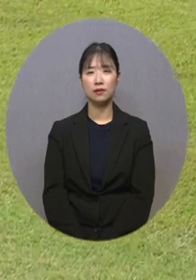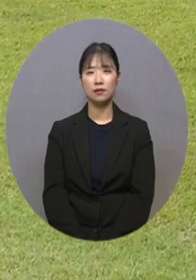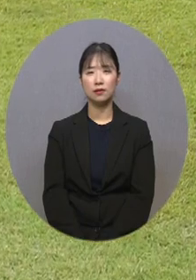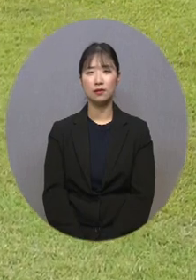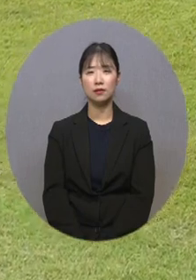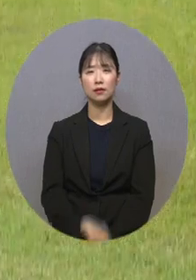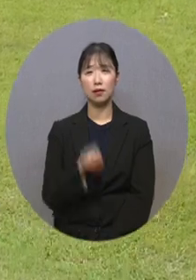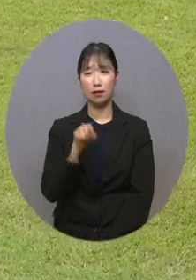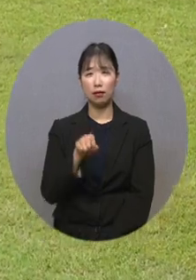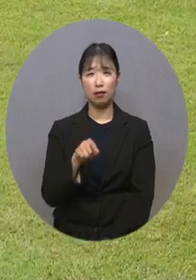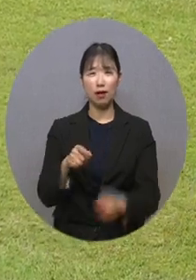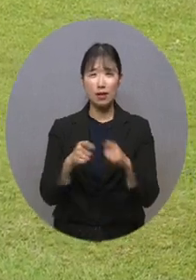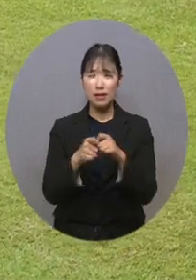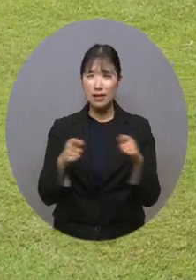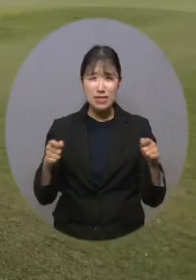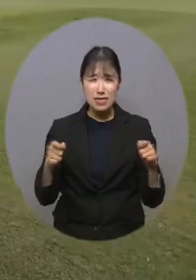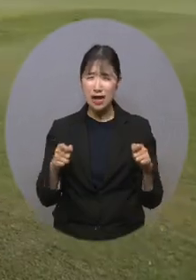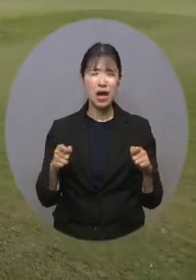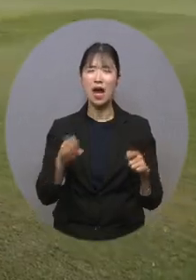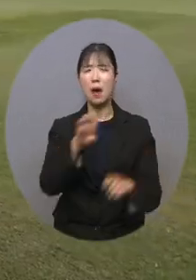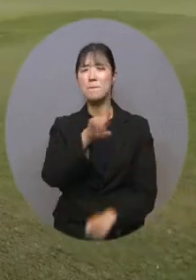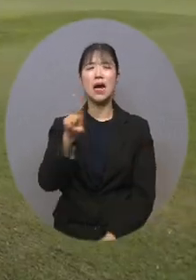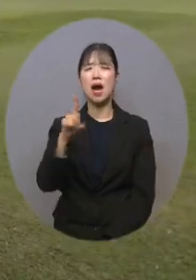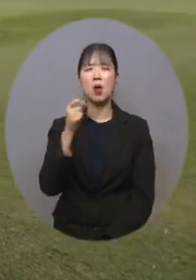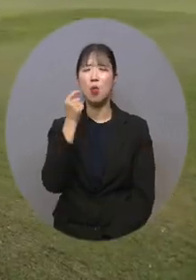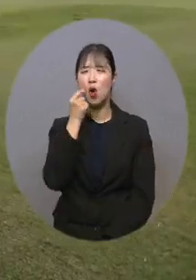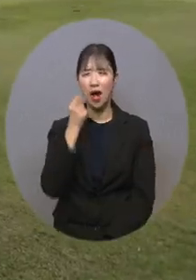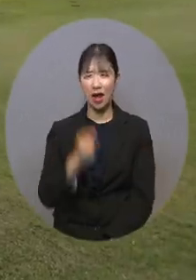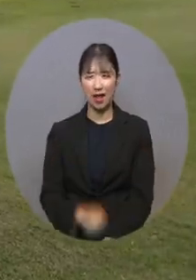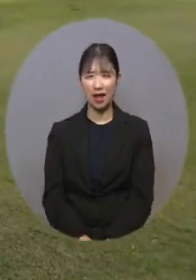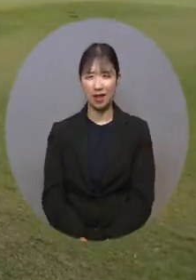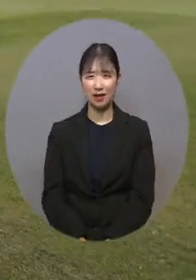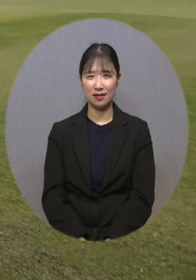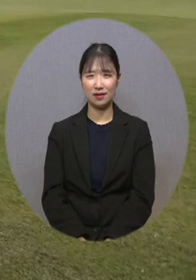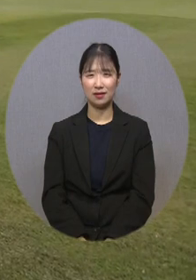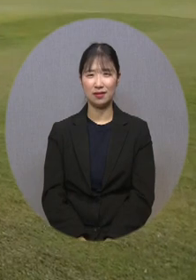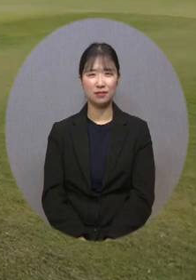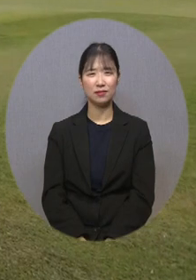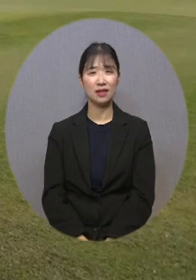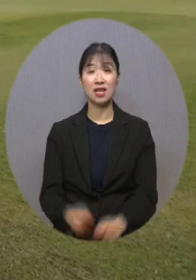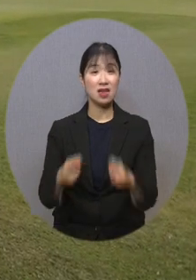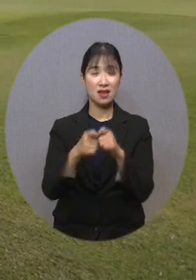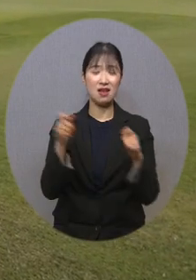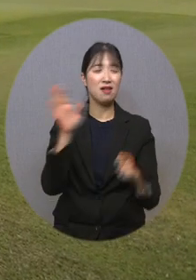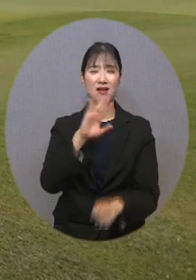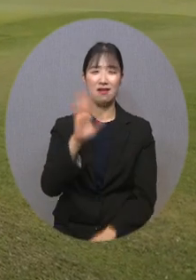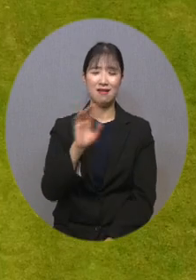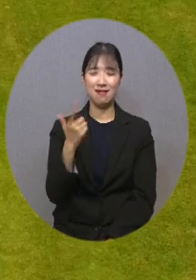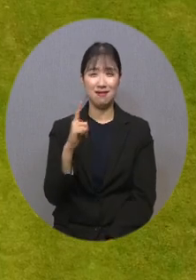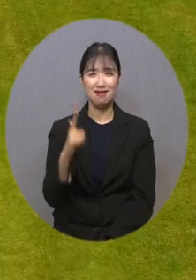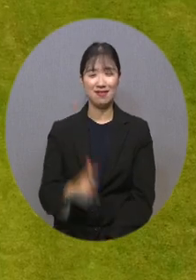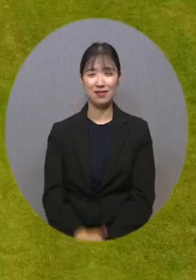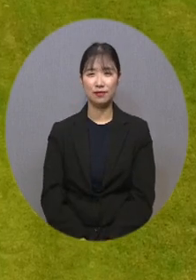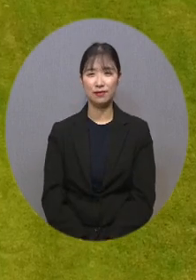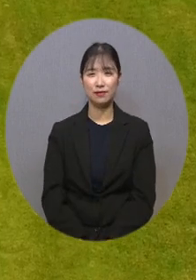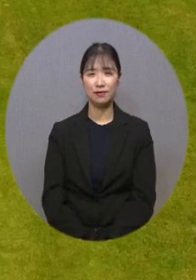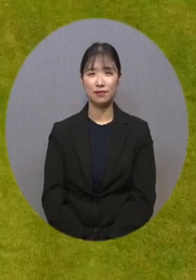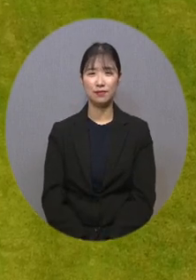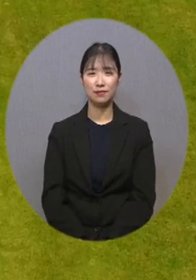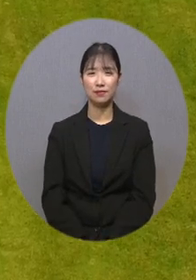야 길면은 파도 못해. 아 길 수 없어. 이거 퍼터처럼 치기 때문에.